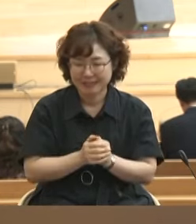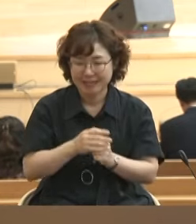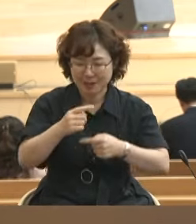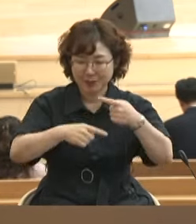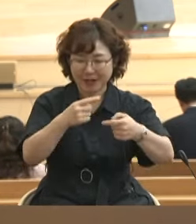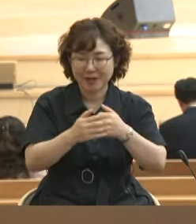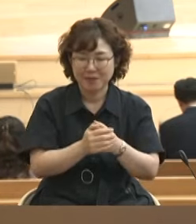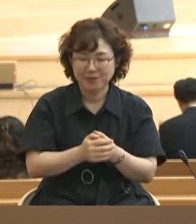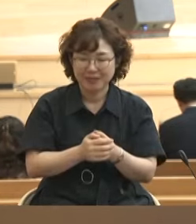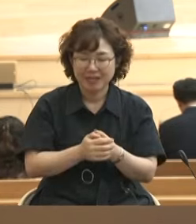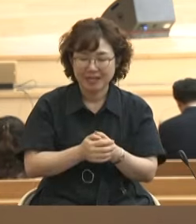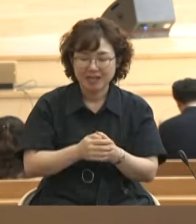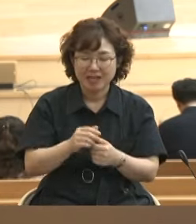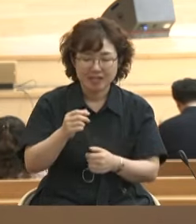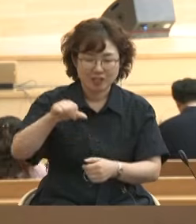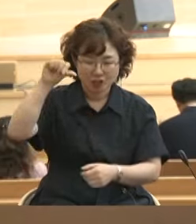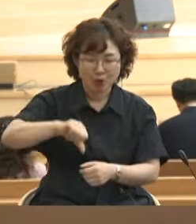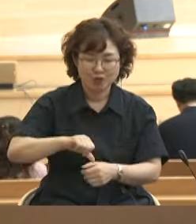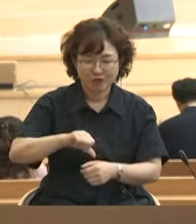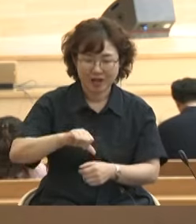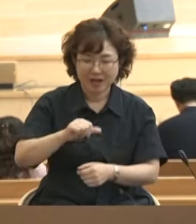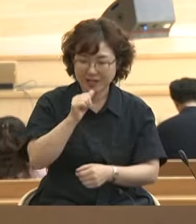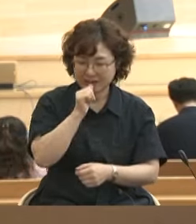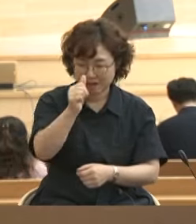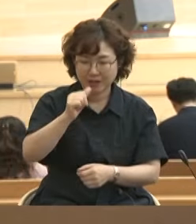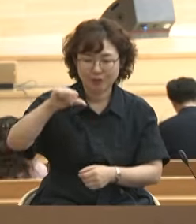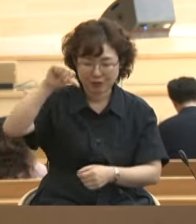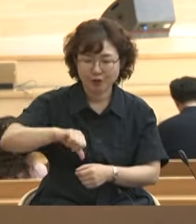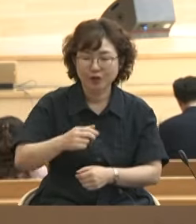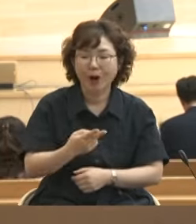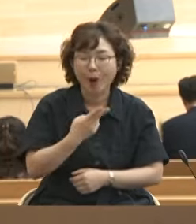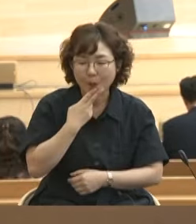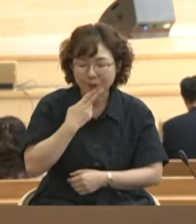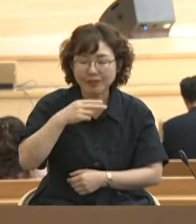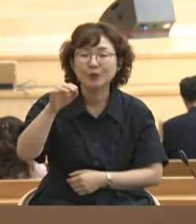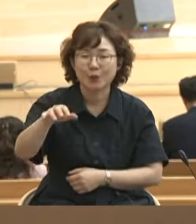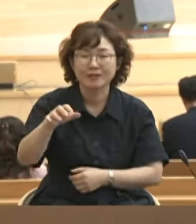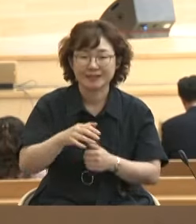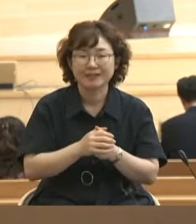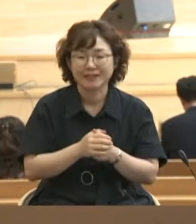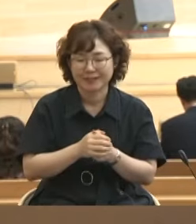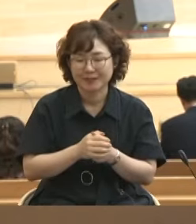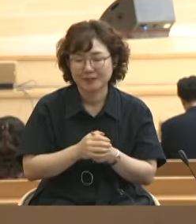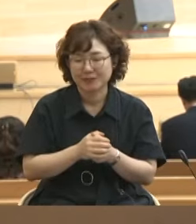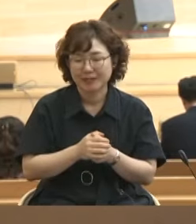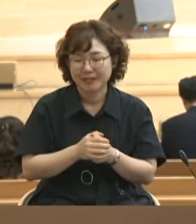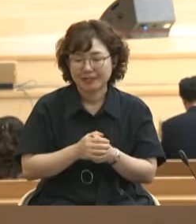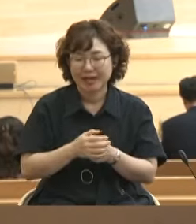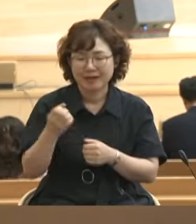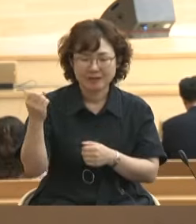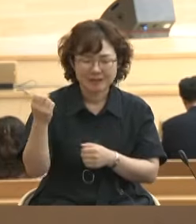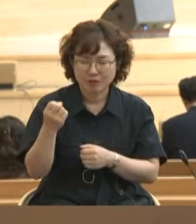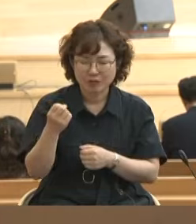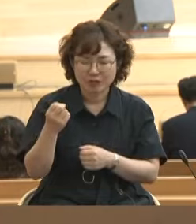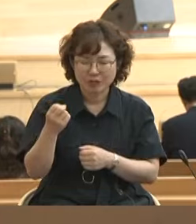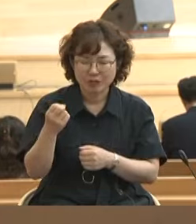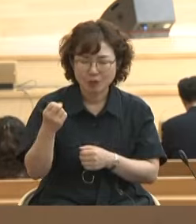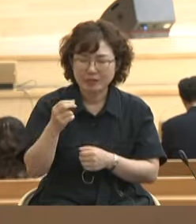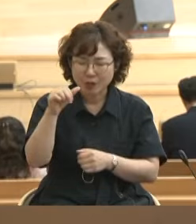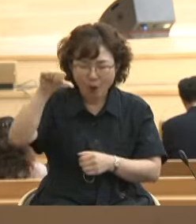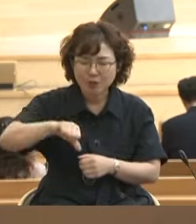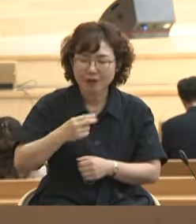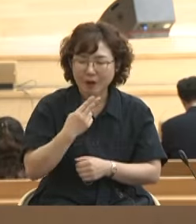다시 저주가 없는 곳이다. 저주가 없는 곳이다. 저주가 없어. 3절에 보니까 다시 저주가 없으며 그렇게